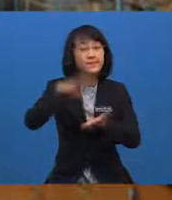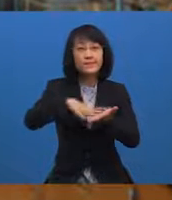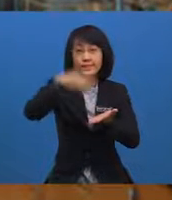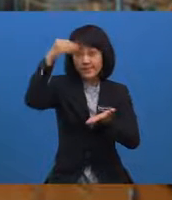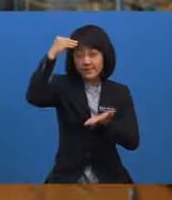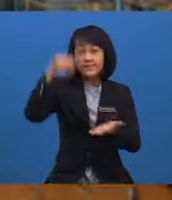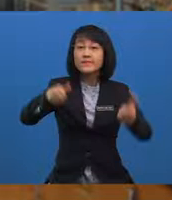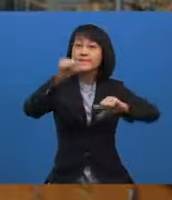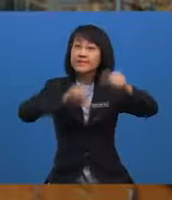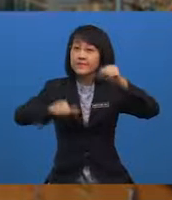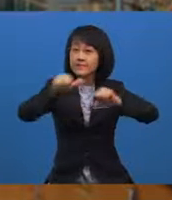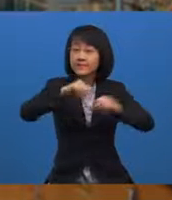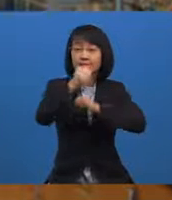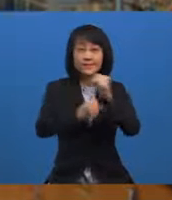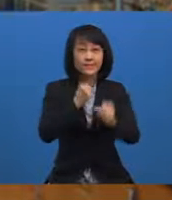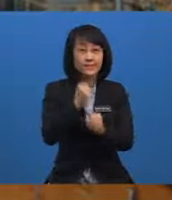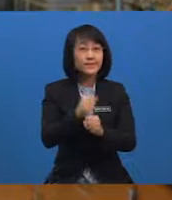pelajaran Sains tahun 1.